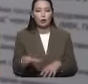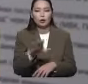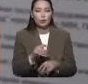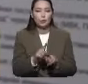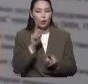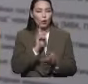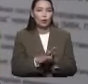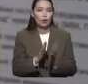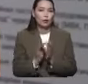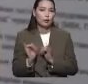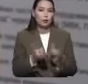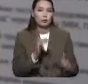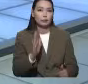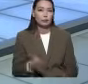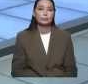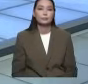жобалар болып есептеледі.